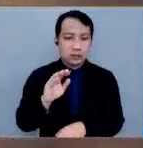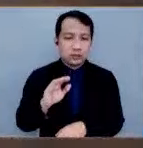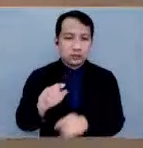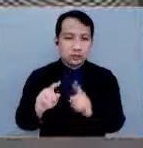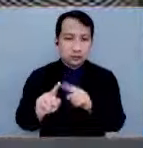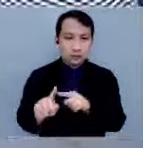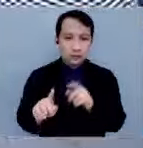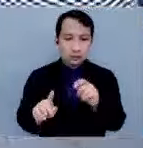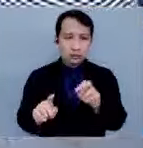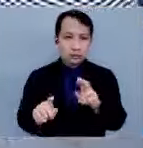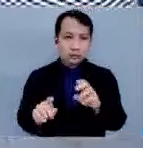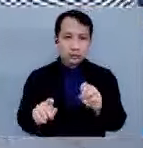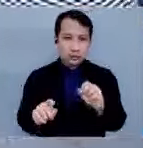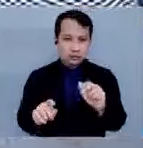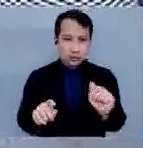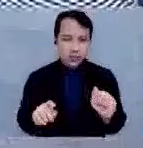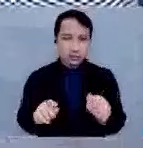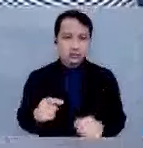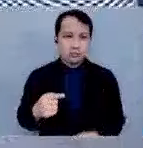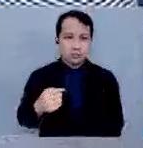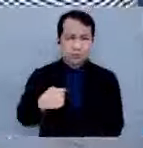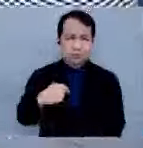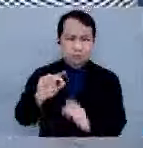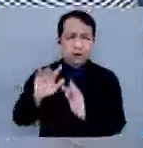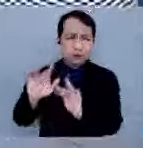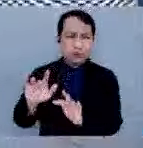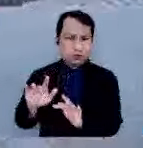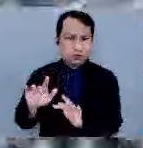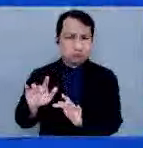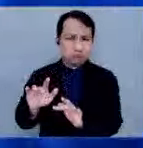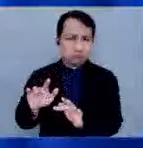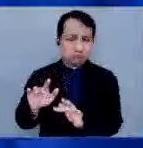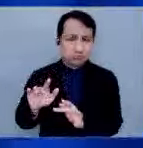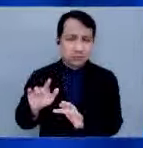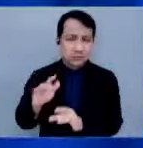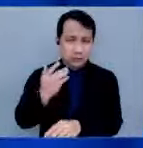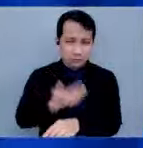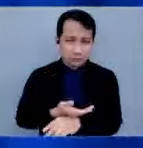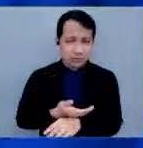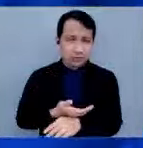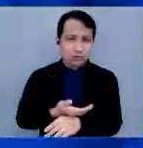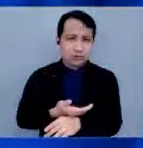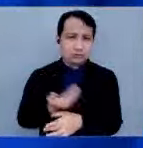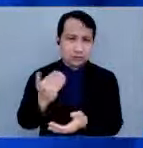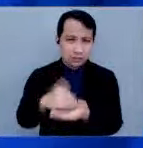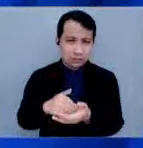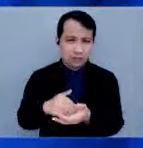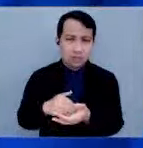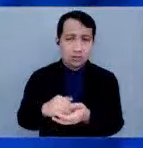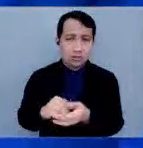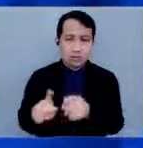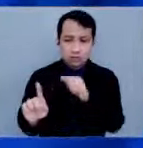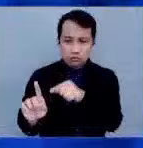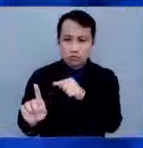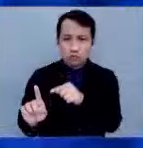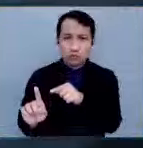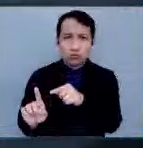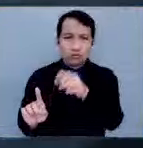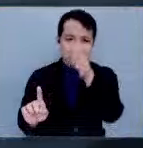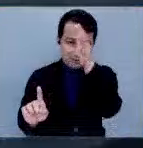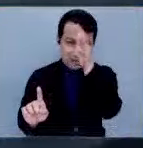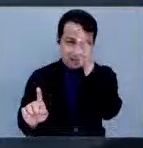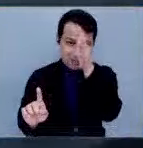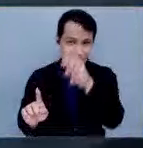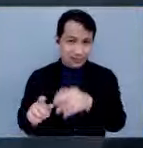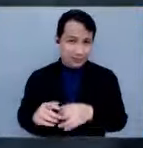Tricia. Nakawa po, baka maulit. Ang itinuturong suspect, ang ama ng biktima, kwento